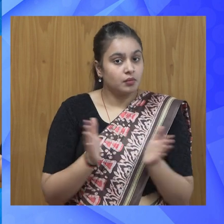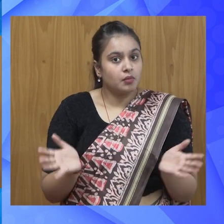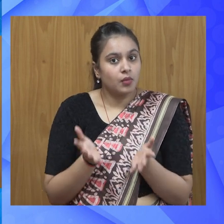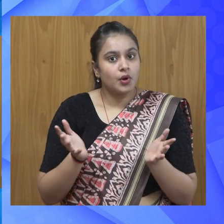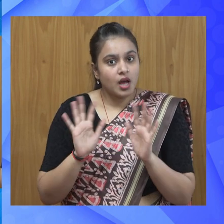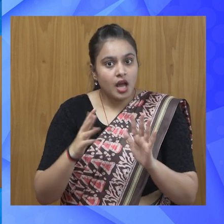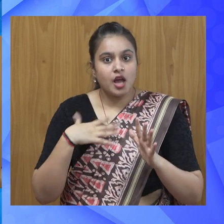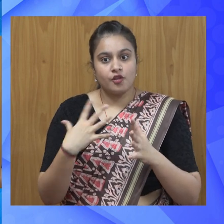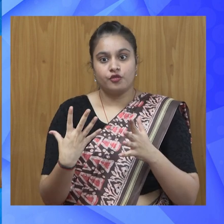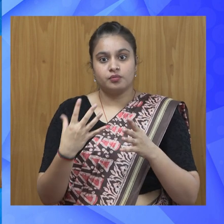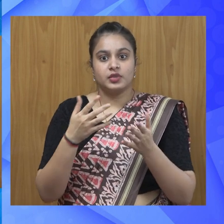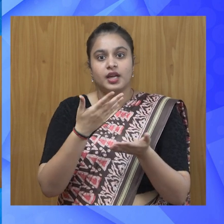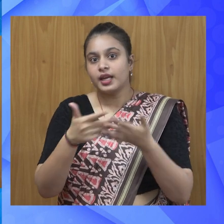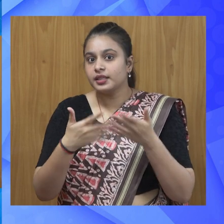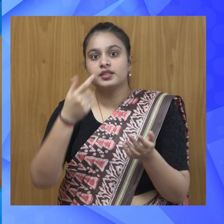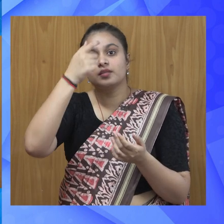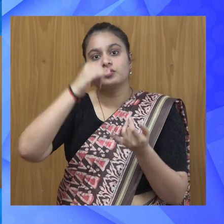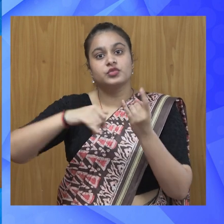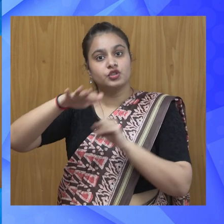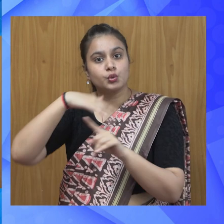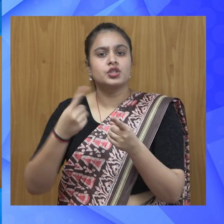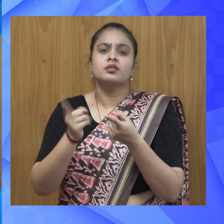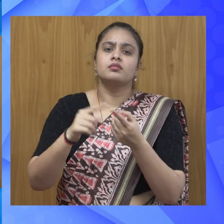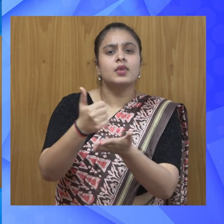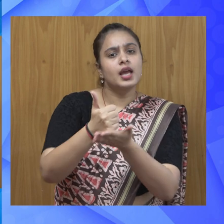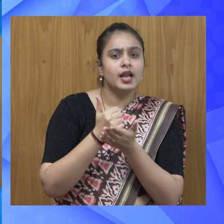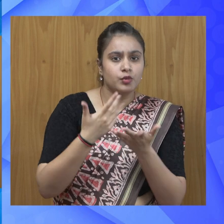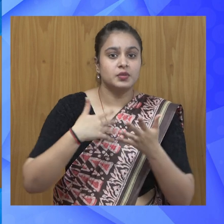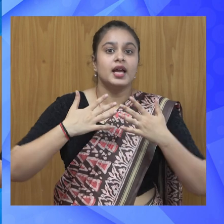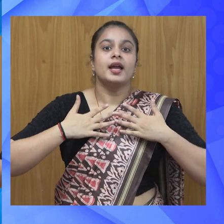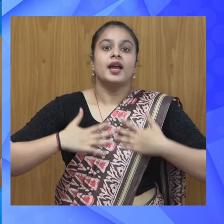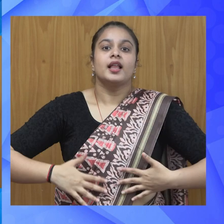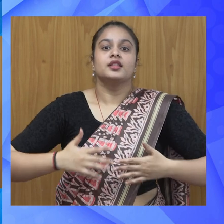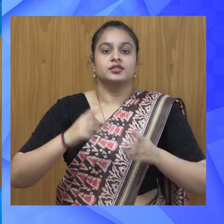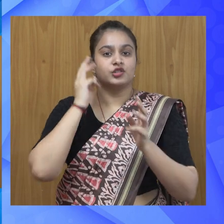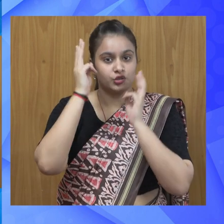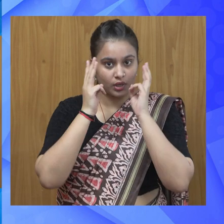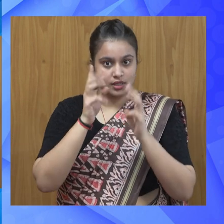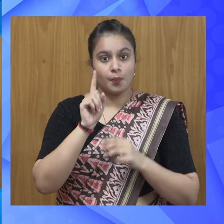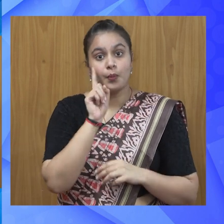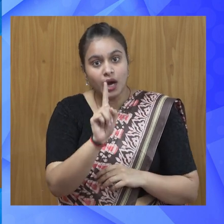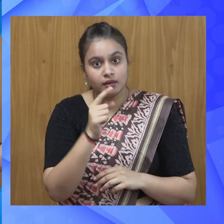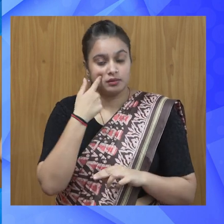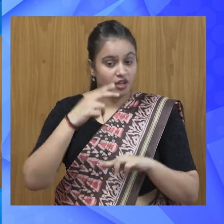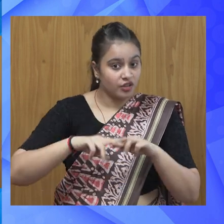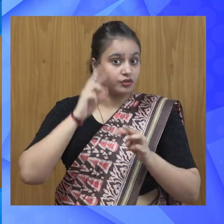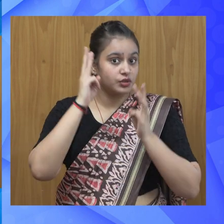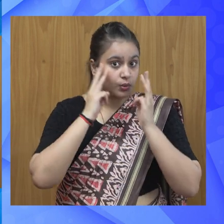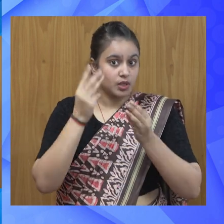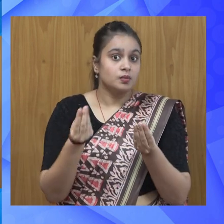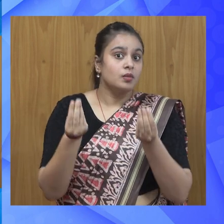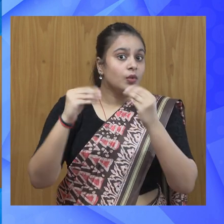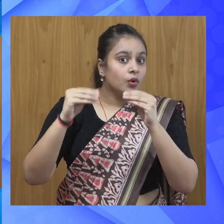से उभारता है, तो ये एक उसको हम बोलते हैं हेल्दी स्ट्रेस। लेकिन अगर यही चीज बहुत ज्यादा हो जाए, अगर